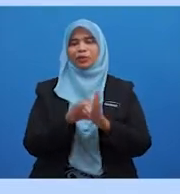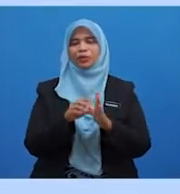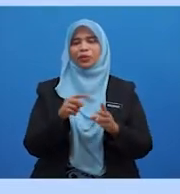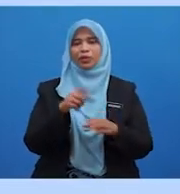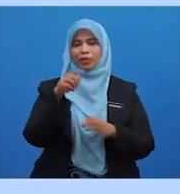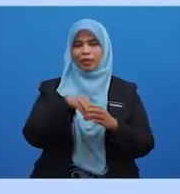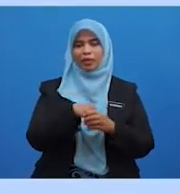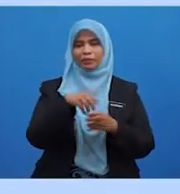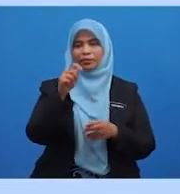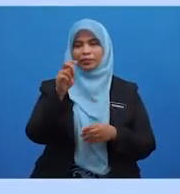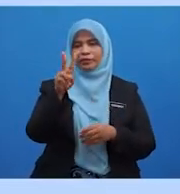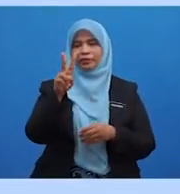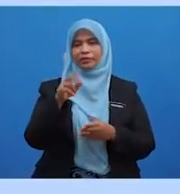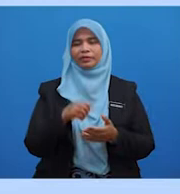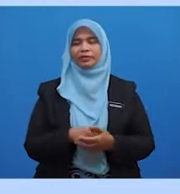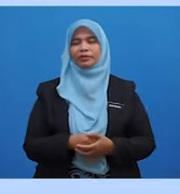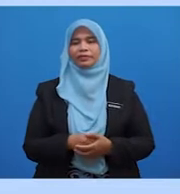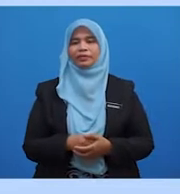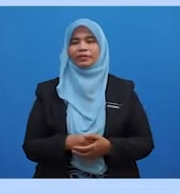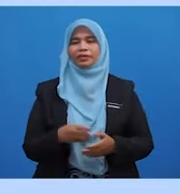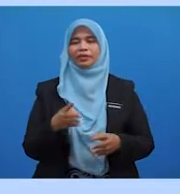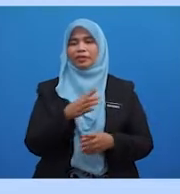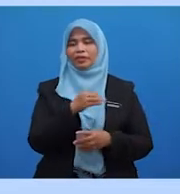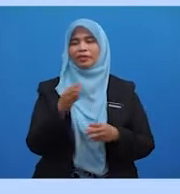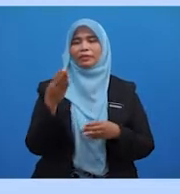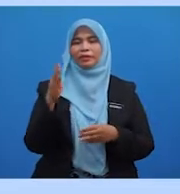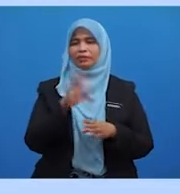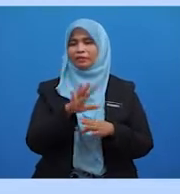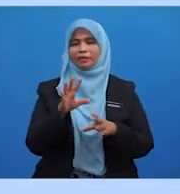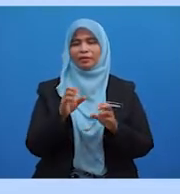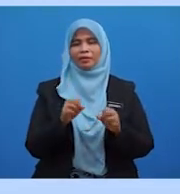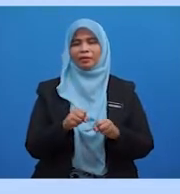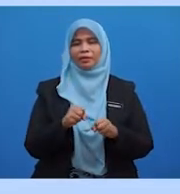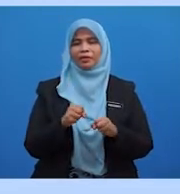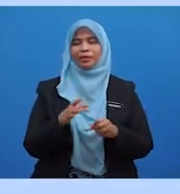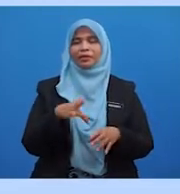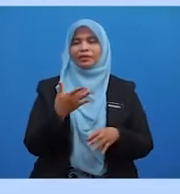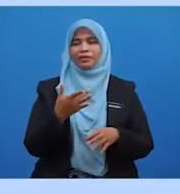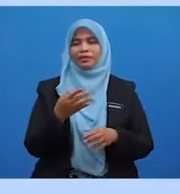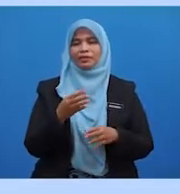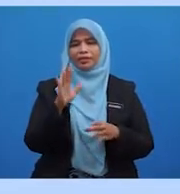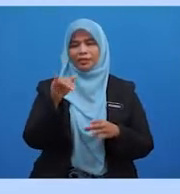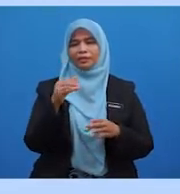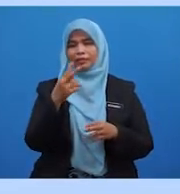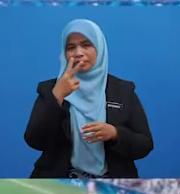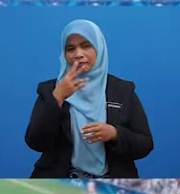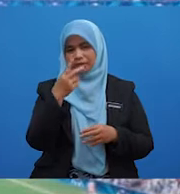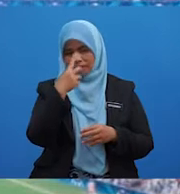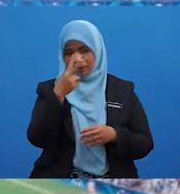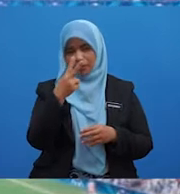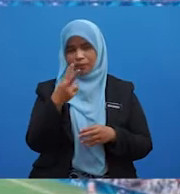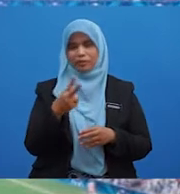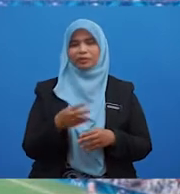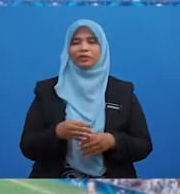dan sebagainya. Namun demikian, beliau tidak merasai sensasi perlakuan yang beliau lihat.